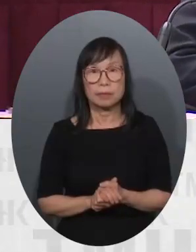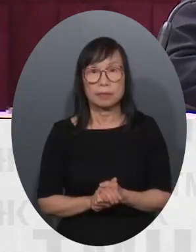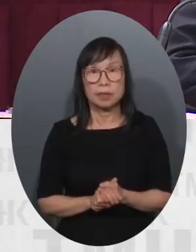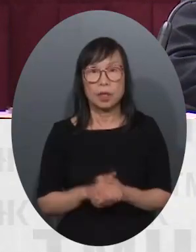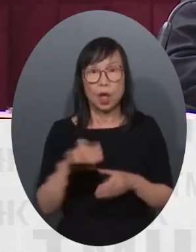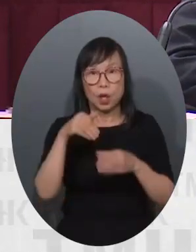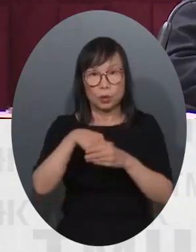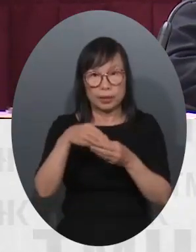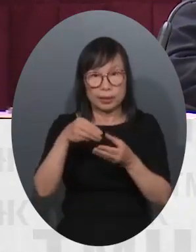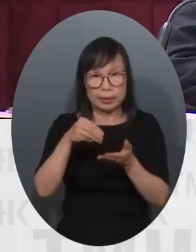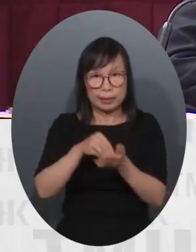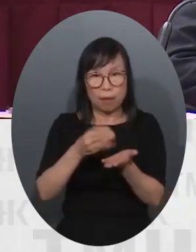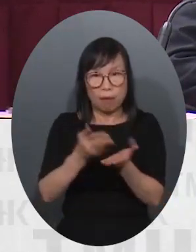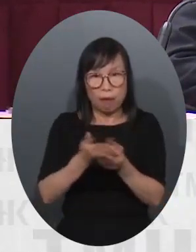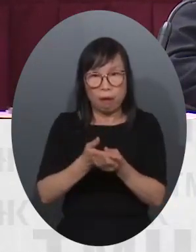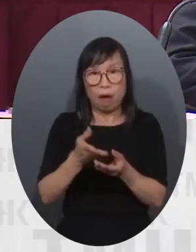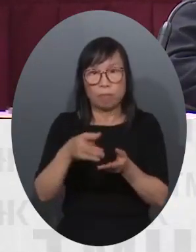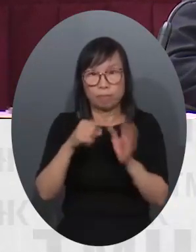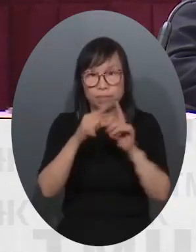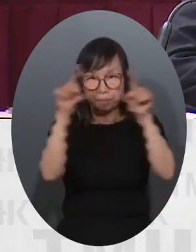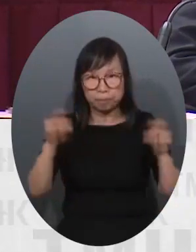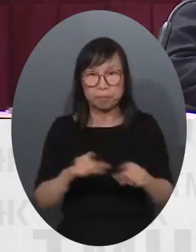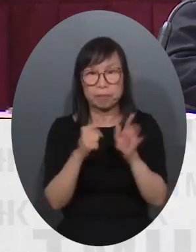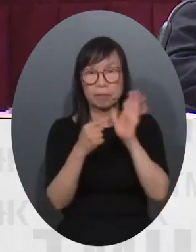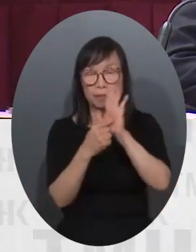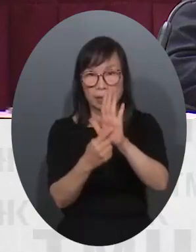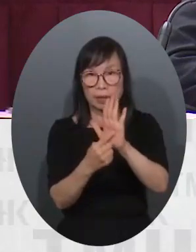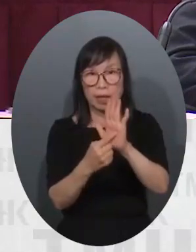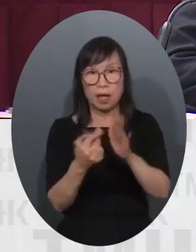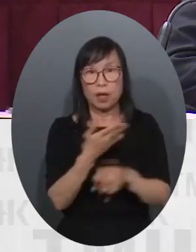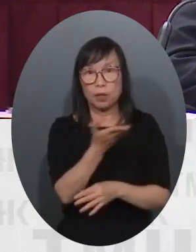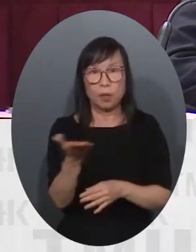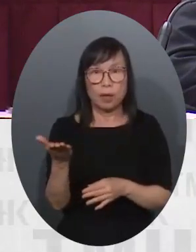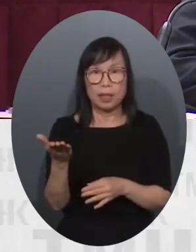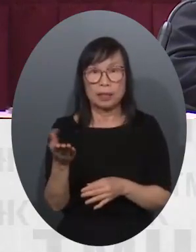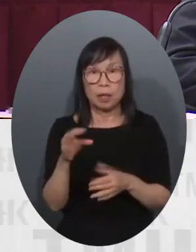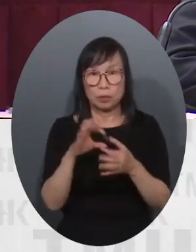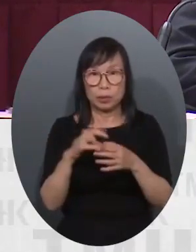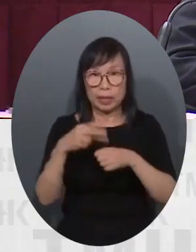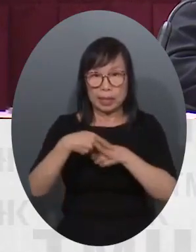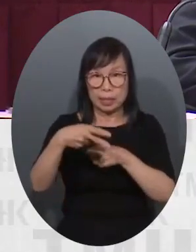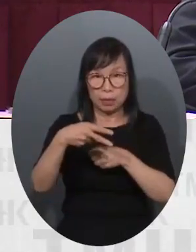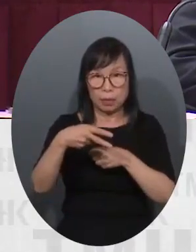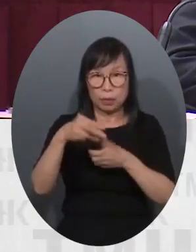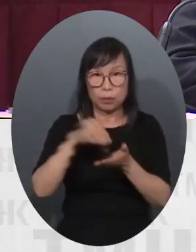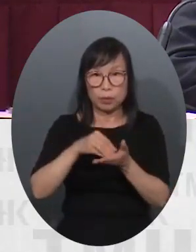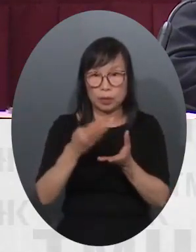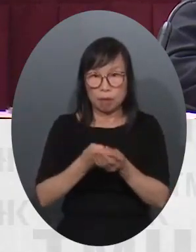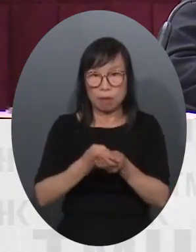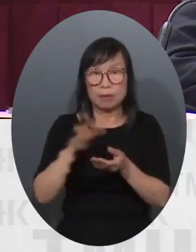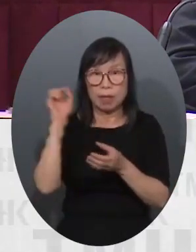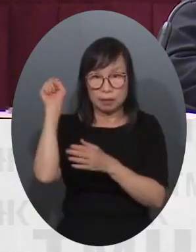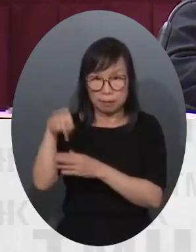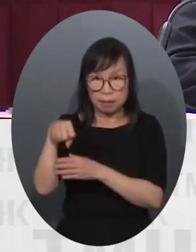決議案的投票結果已經顯示在屏幕上。各位，由於第二號決議案所得的贊成